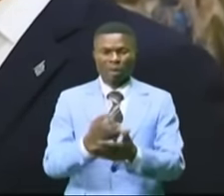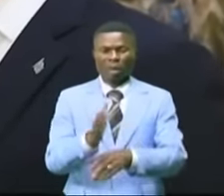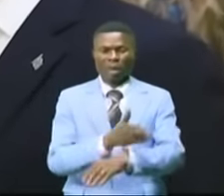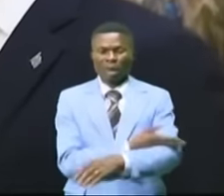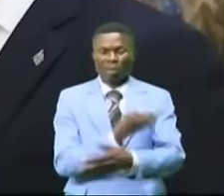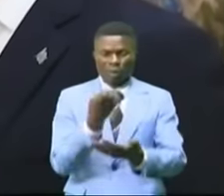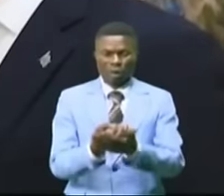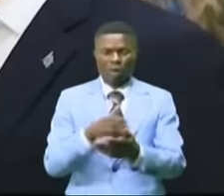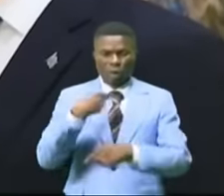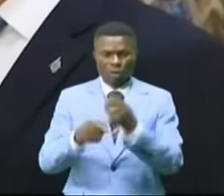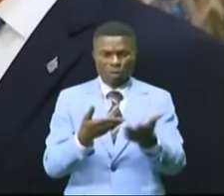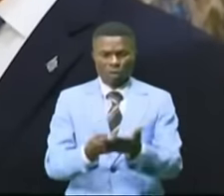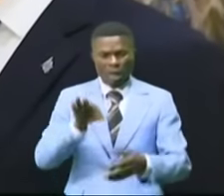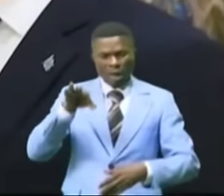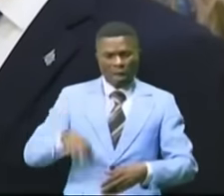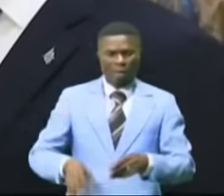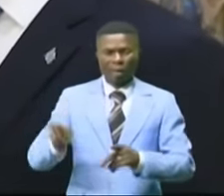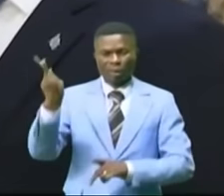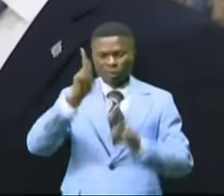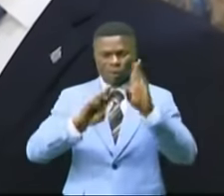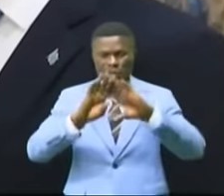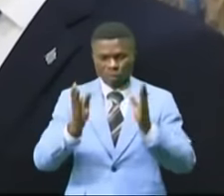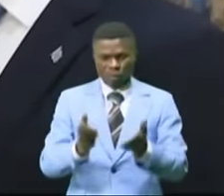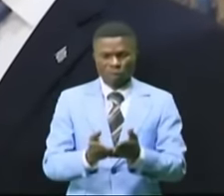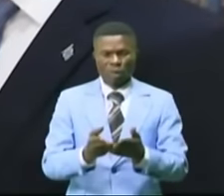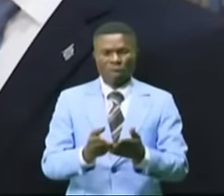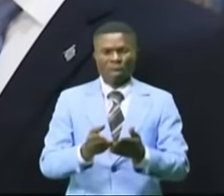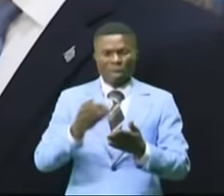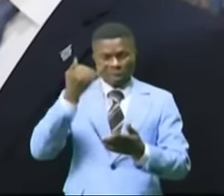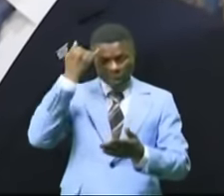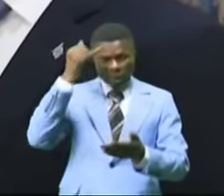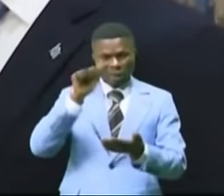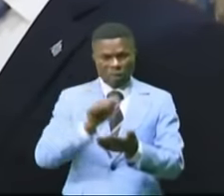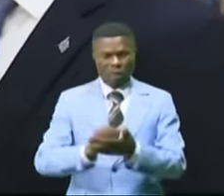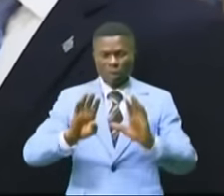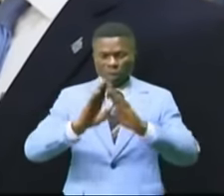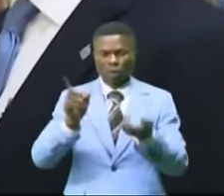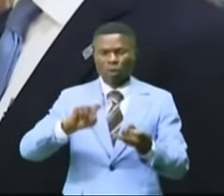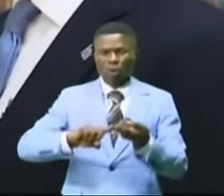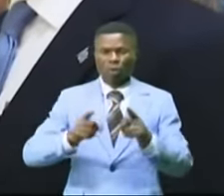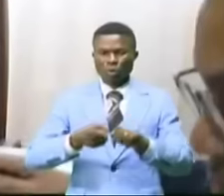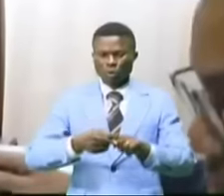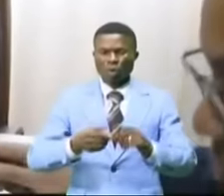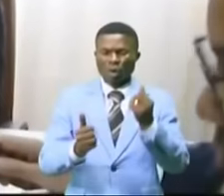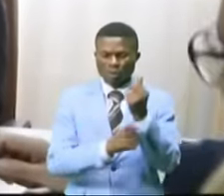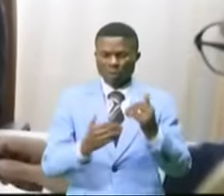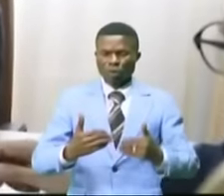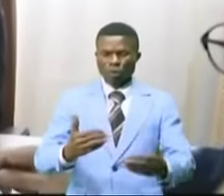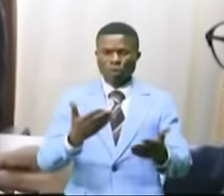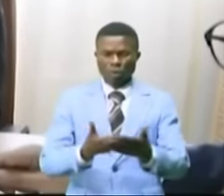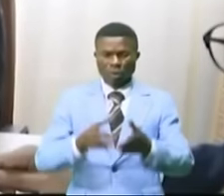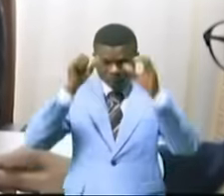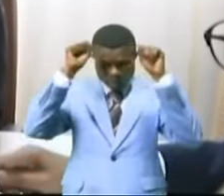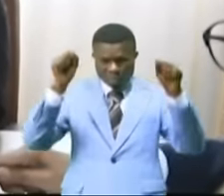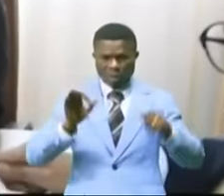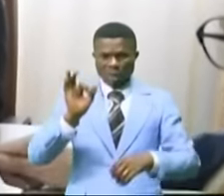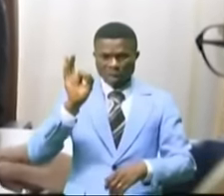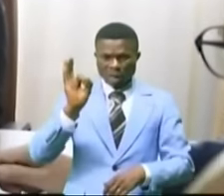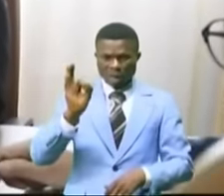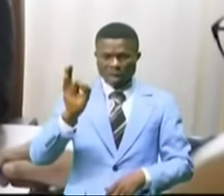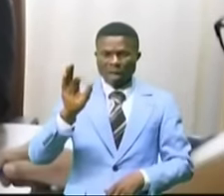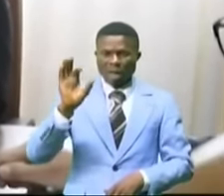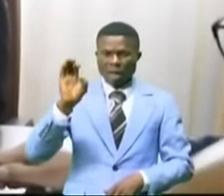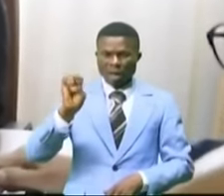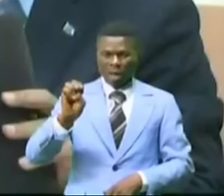économique, le bien-être des populations et sur la base desquelles toutes les relations humaines sont construites. Le président de la FEC, Robert